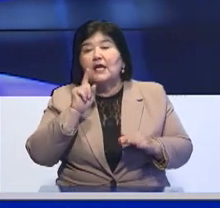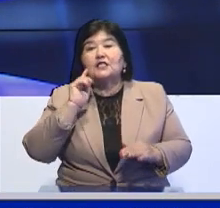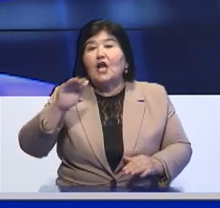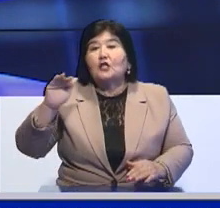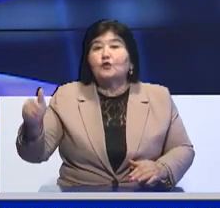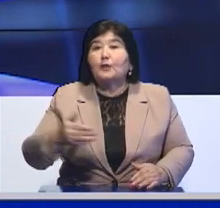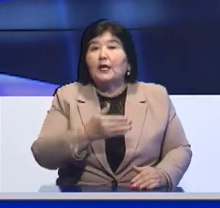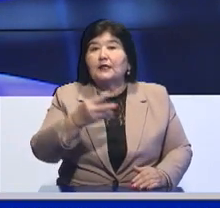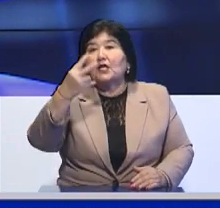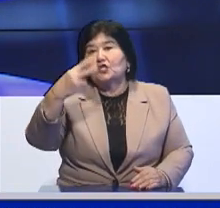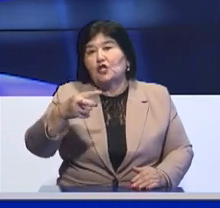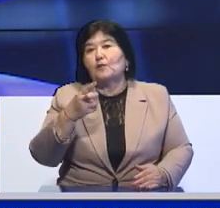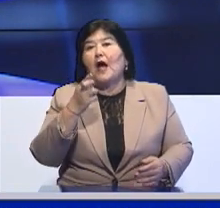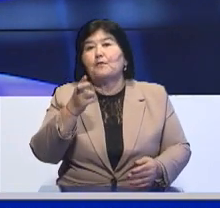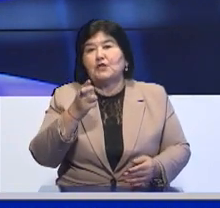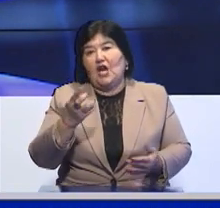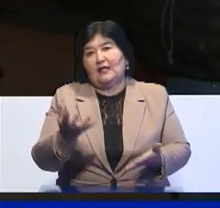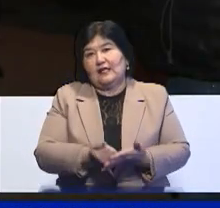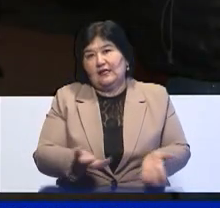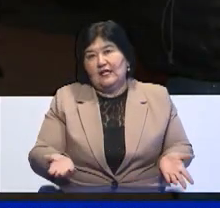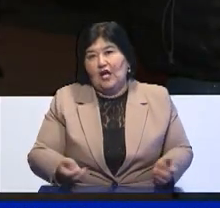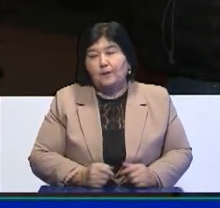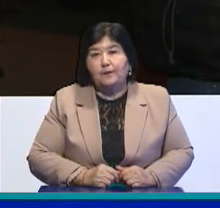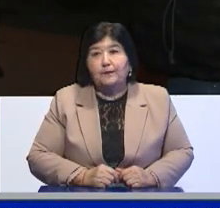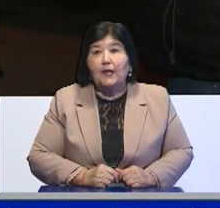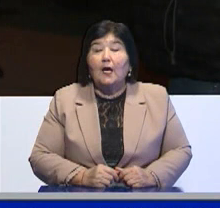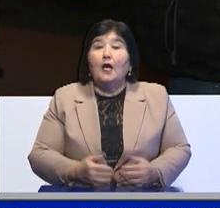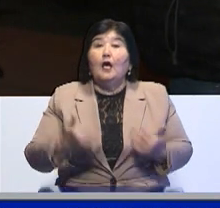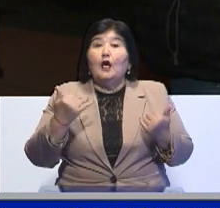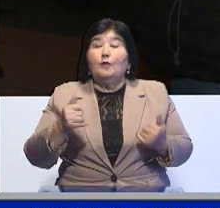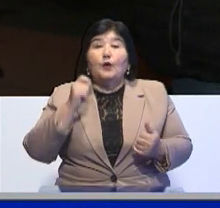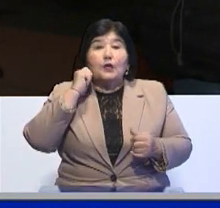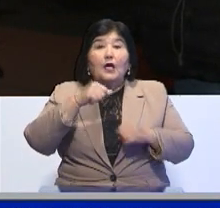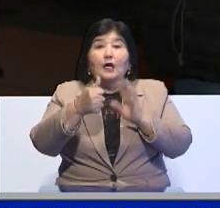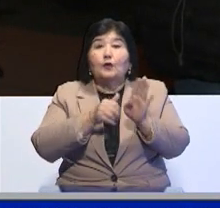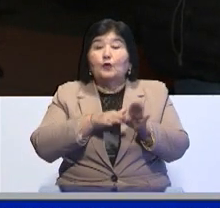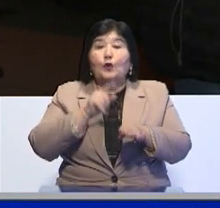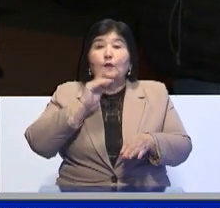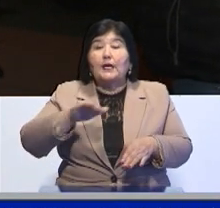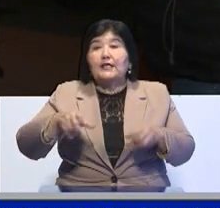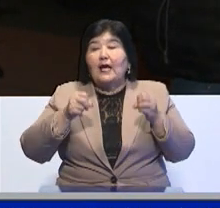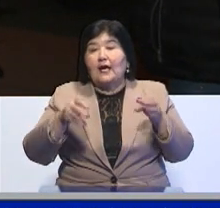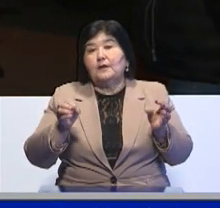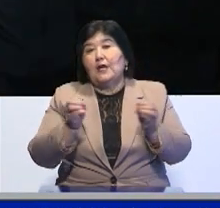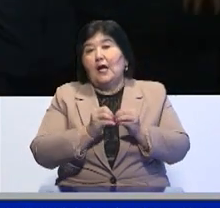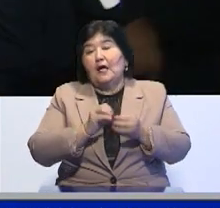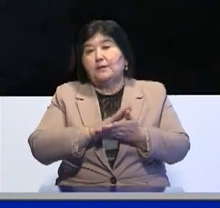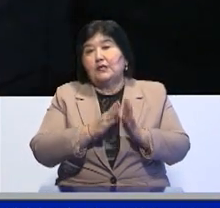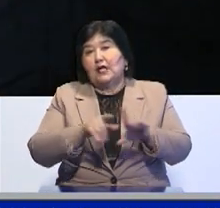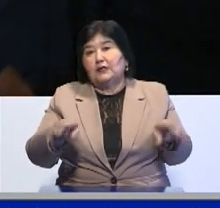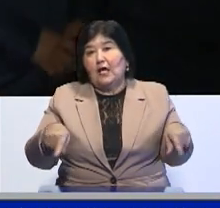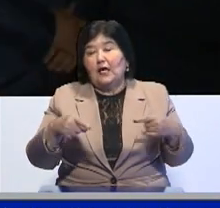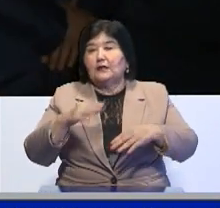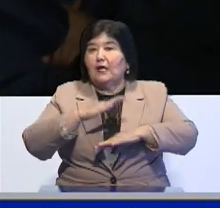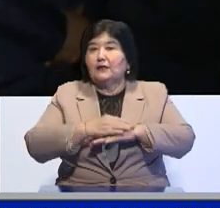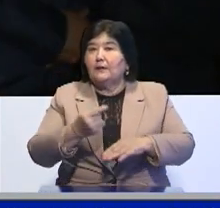жасөспірімдерден 20 пышақ тәркіленді. Бүгінде кәмелетке толмағандар арасында қылмыс қалыпты жағдайға айналып барады. Тәртібі